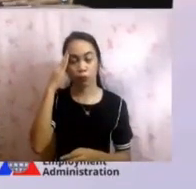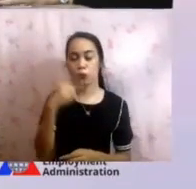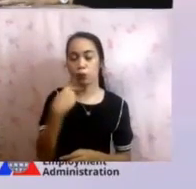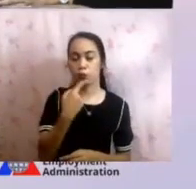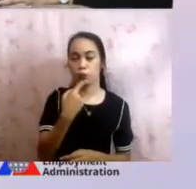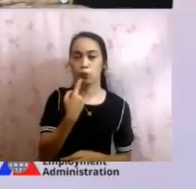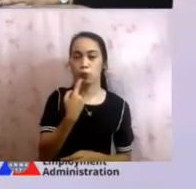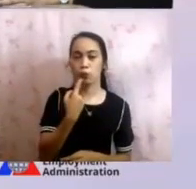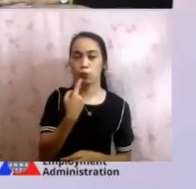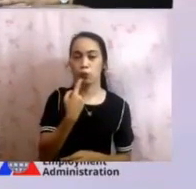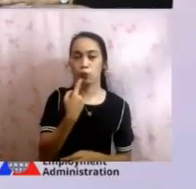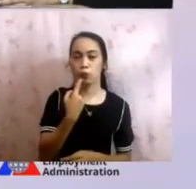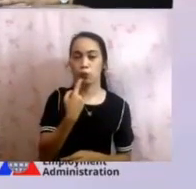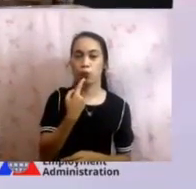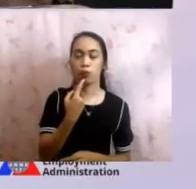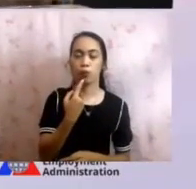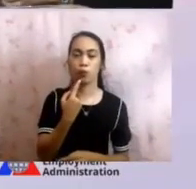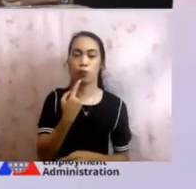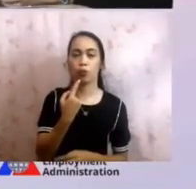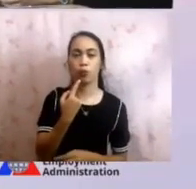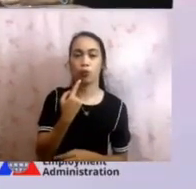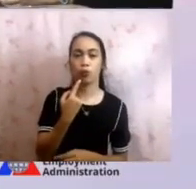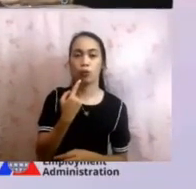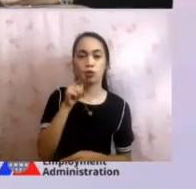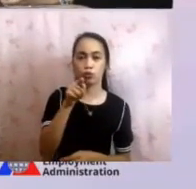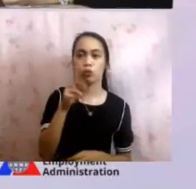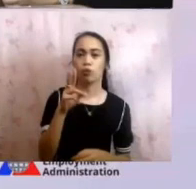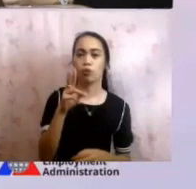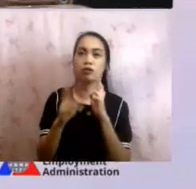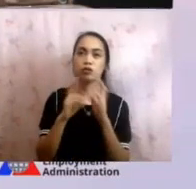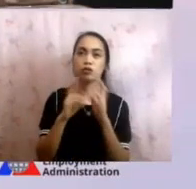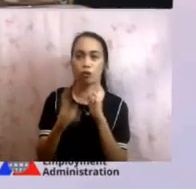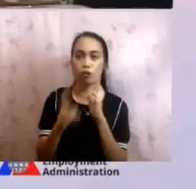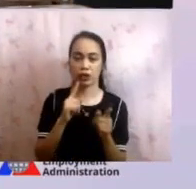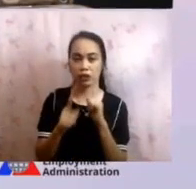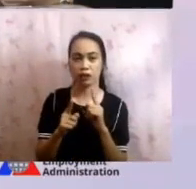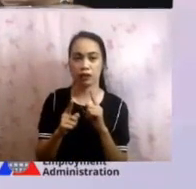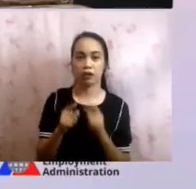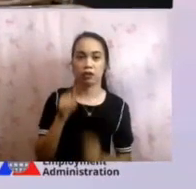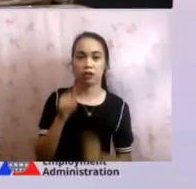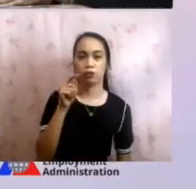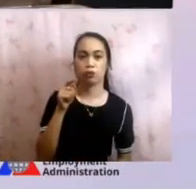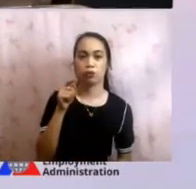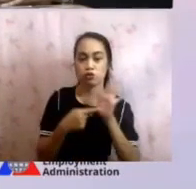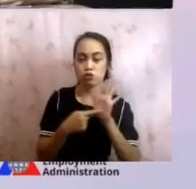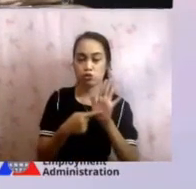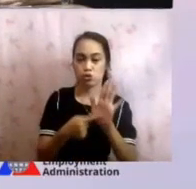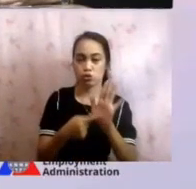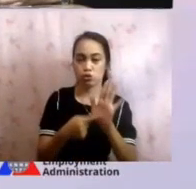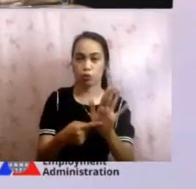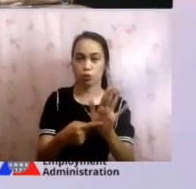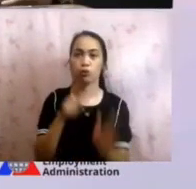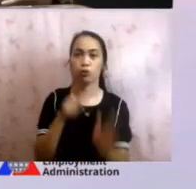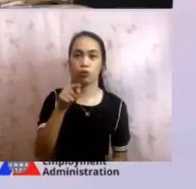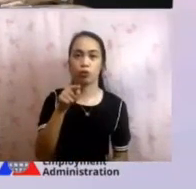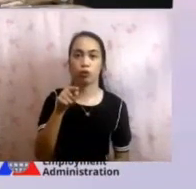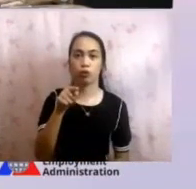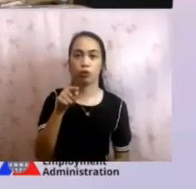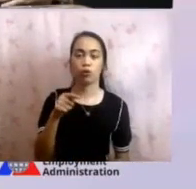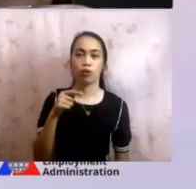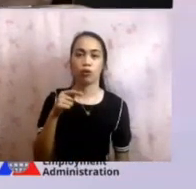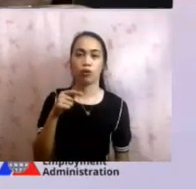show the company that you exert effort in applying. Dili lang kay basta-basta ka ni-apply nila. But you have to show them that you are